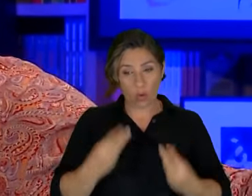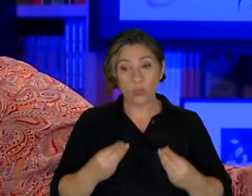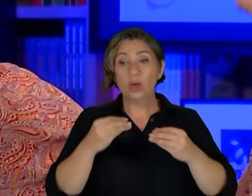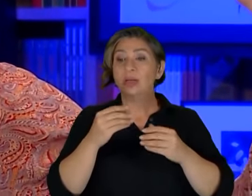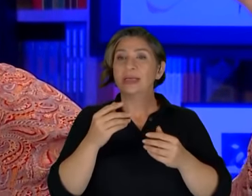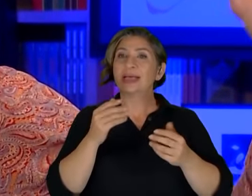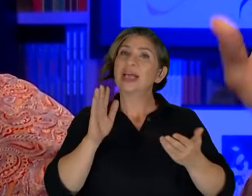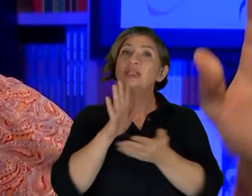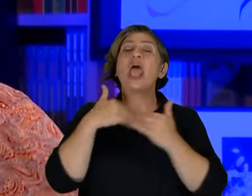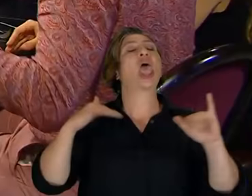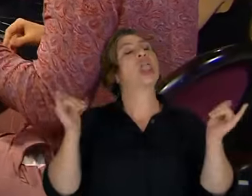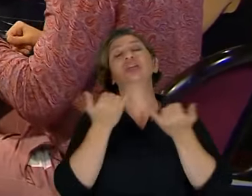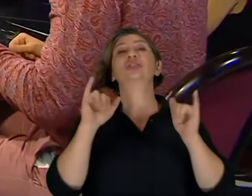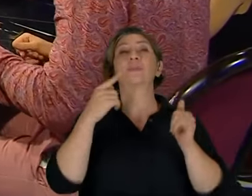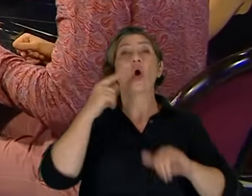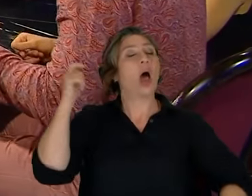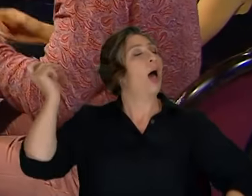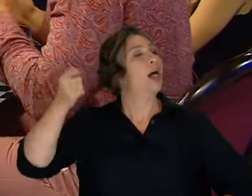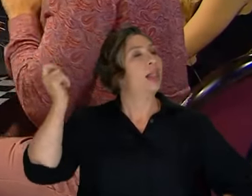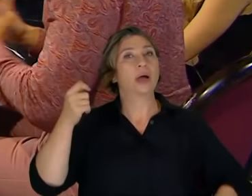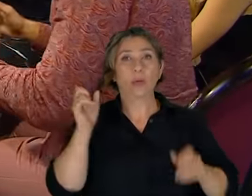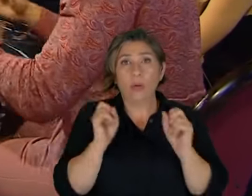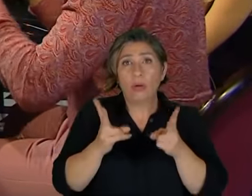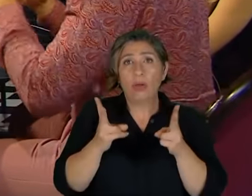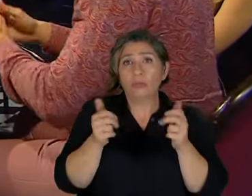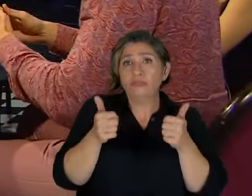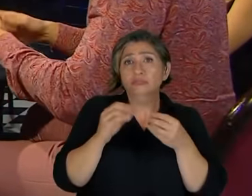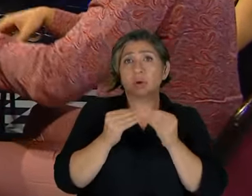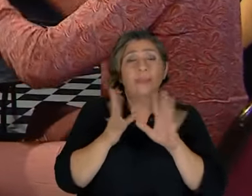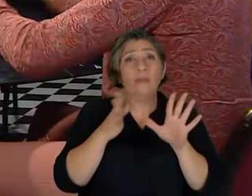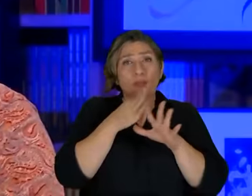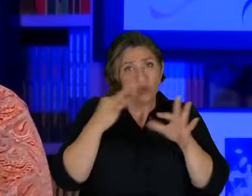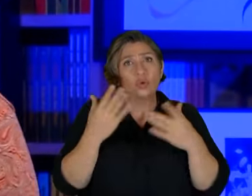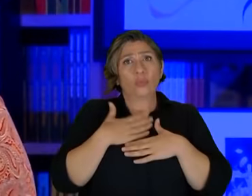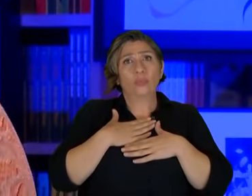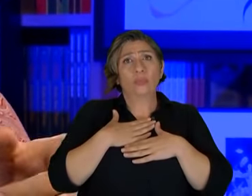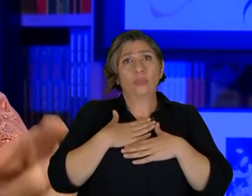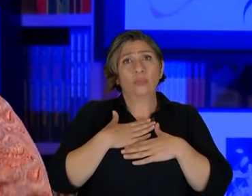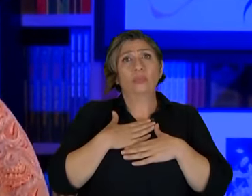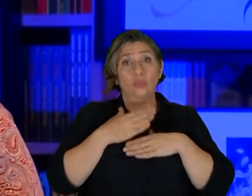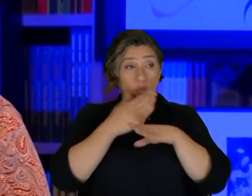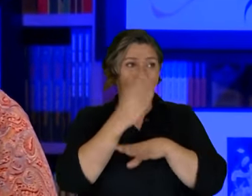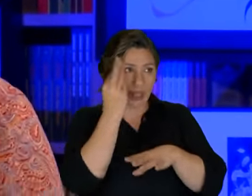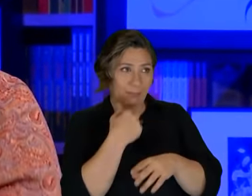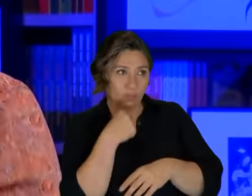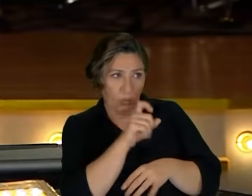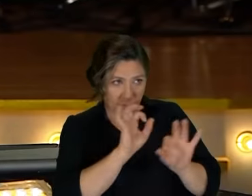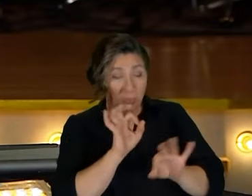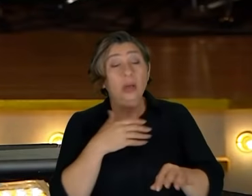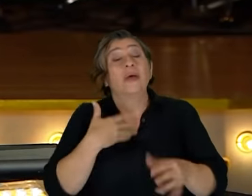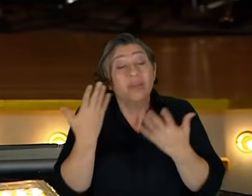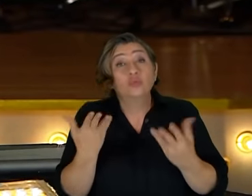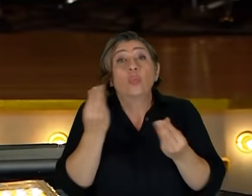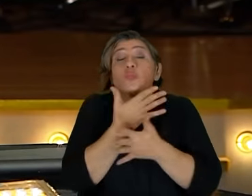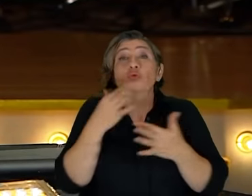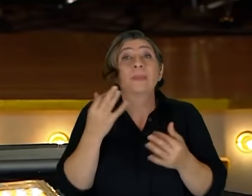koşulsuz bir şekilde eğleneceğim diyor. Ama halay çekmesine okeysin yani soru yok. O kadar mutluyum tamam, ki çünkü... Doğru anlayalım diye söylüyorum. Aynen. O kadar mutluyum